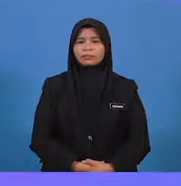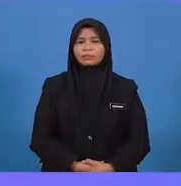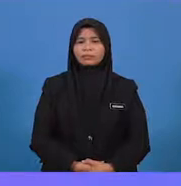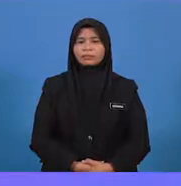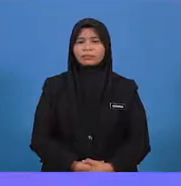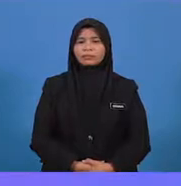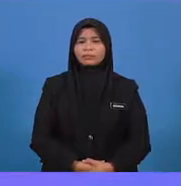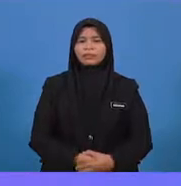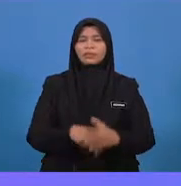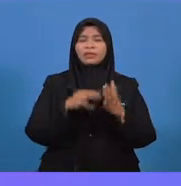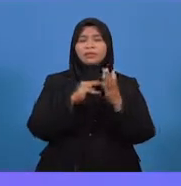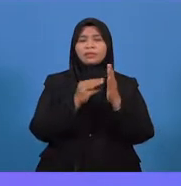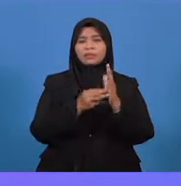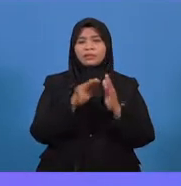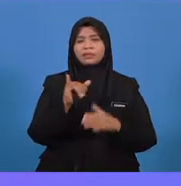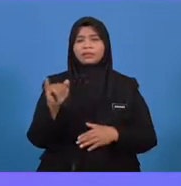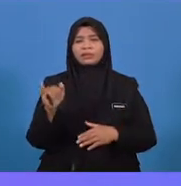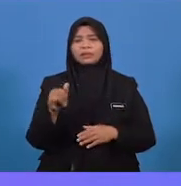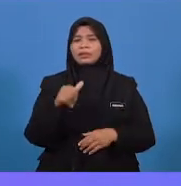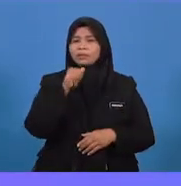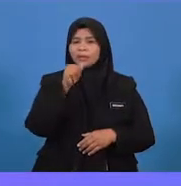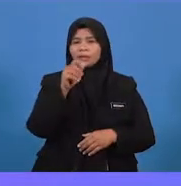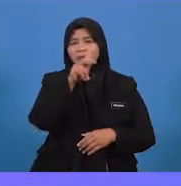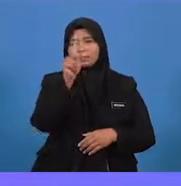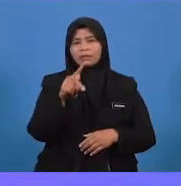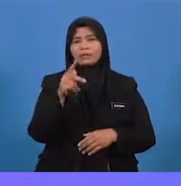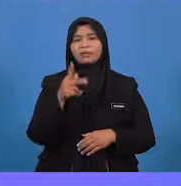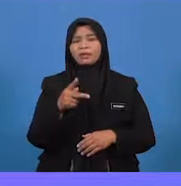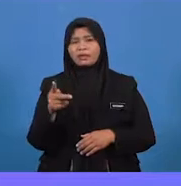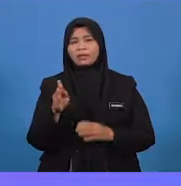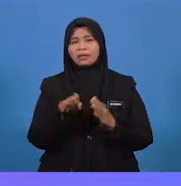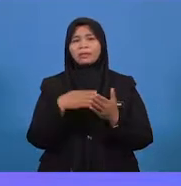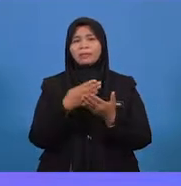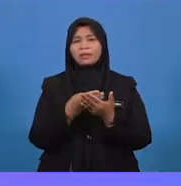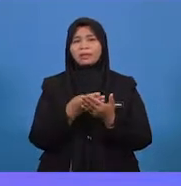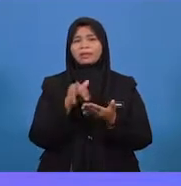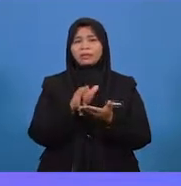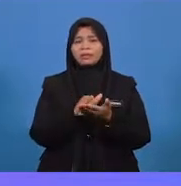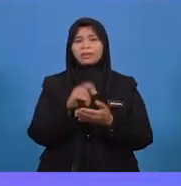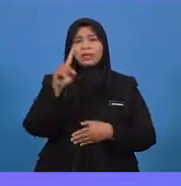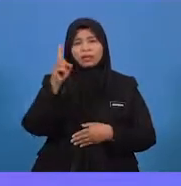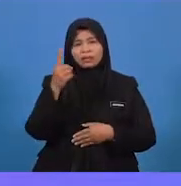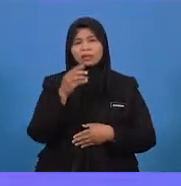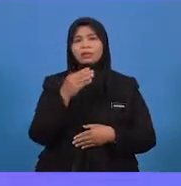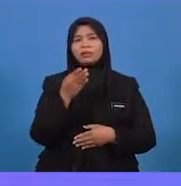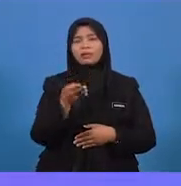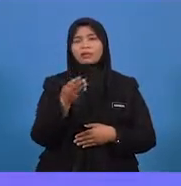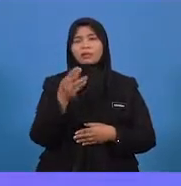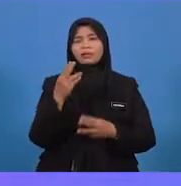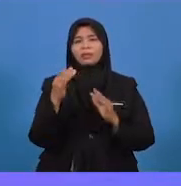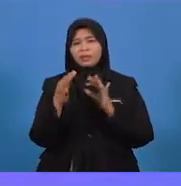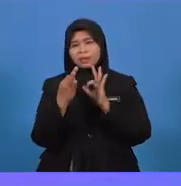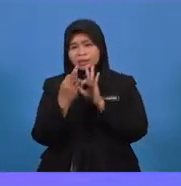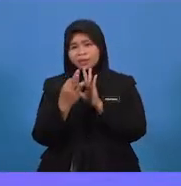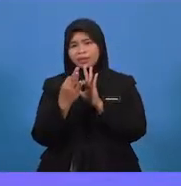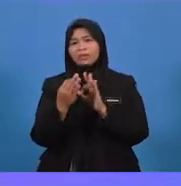wan-nabiyyin. Maksudnya, bukankah perkara kebajikan itu hanya kamu